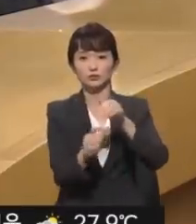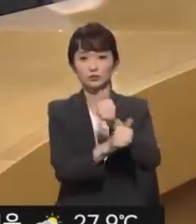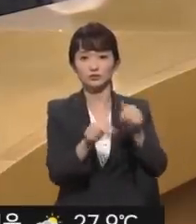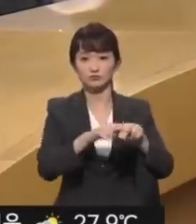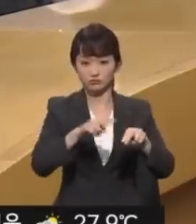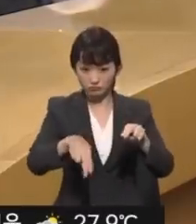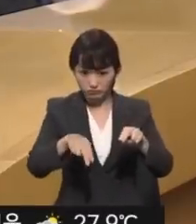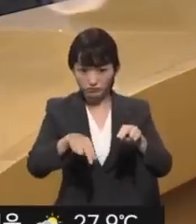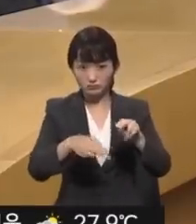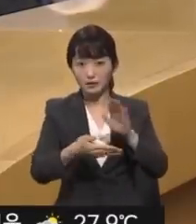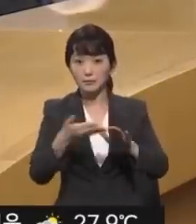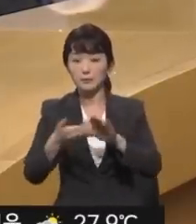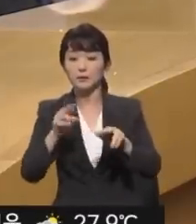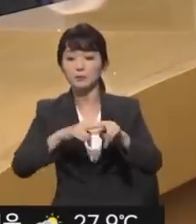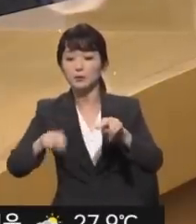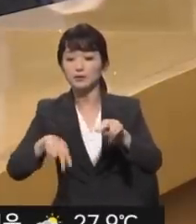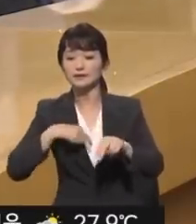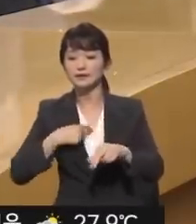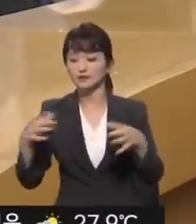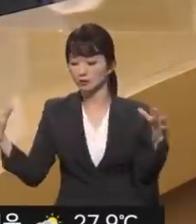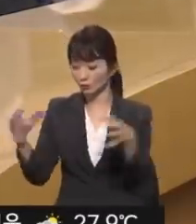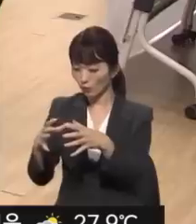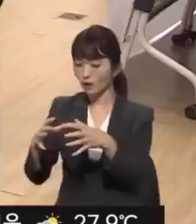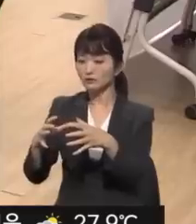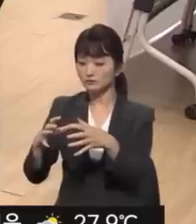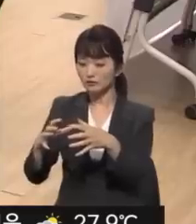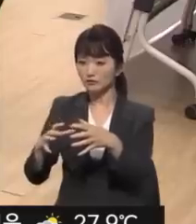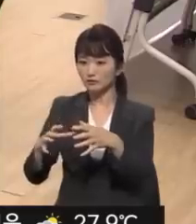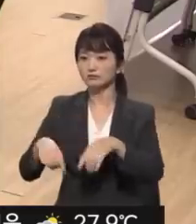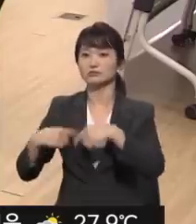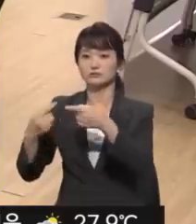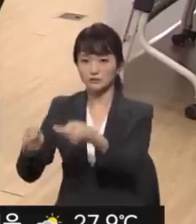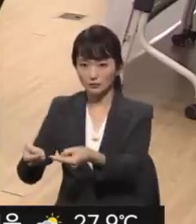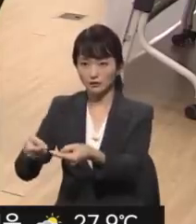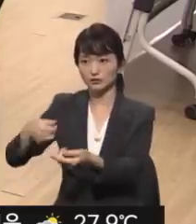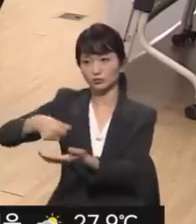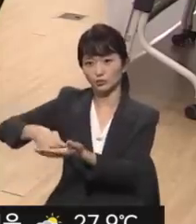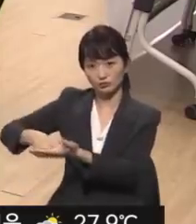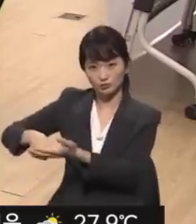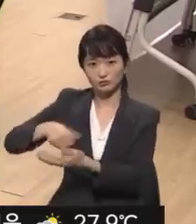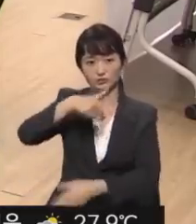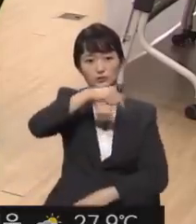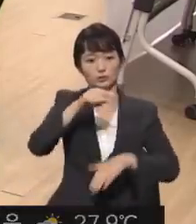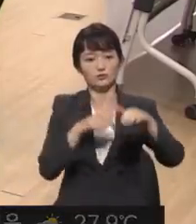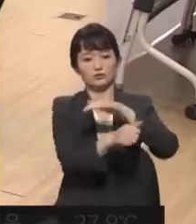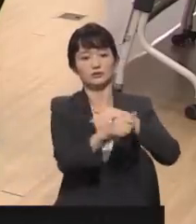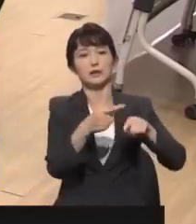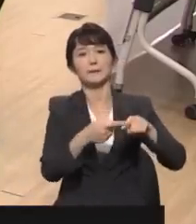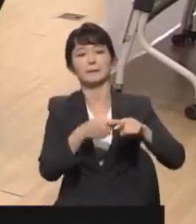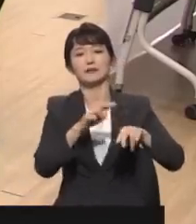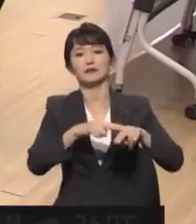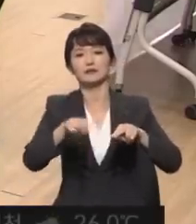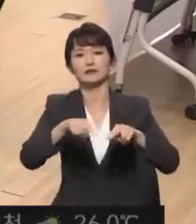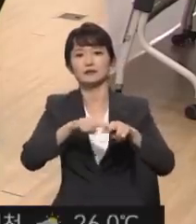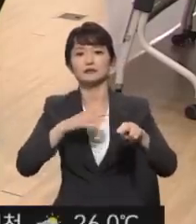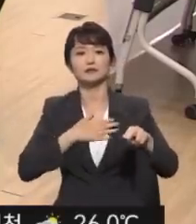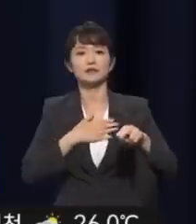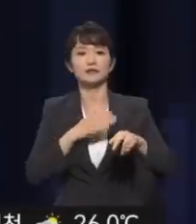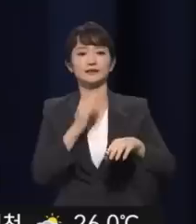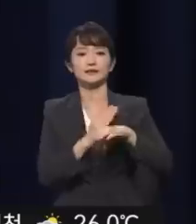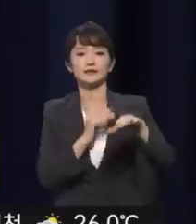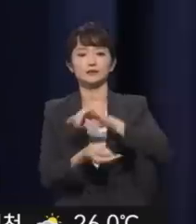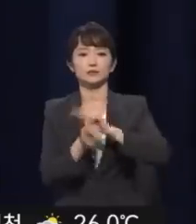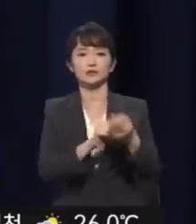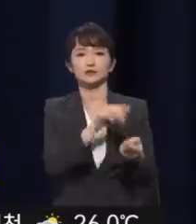그러더니 자기들이 또 최고 있는 여러가지고 4p 하신 분이 또 와서 표결을 해요 거의 권성동 원내대표는 반만 사치 한다 면서 나는 직무 100만